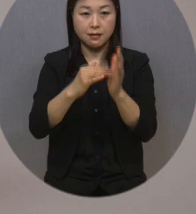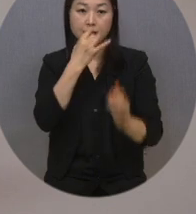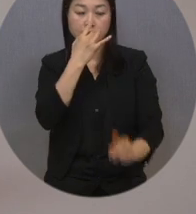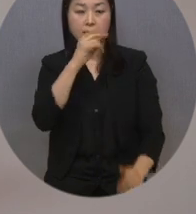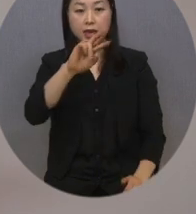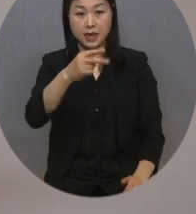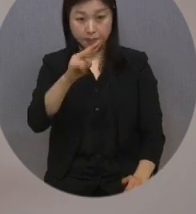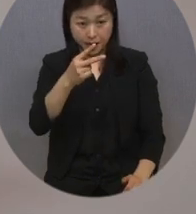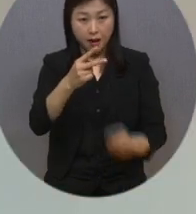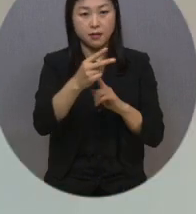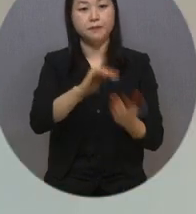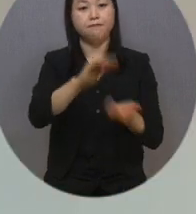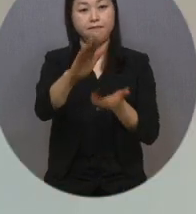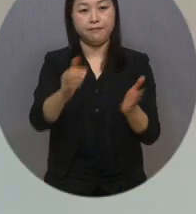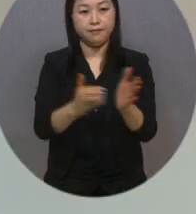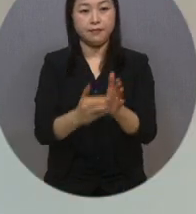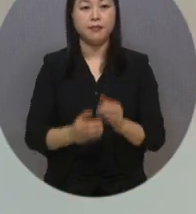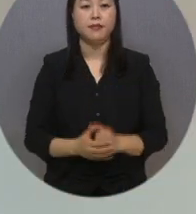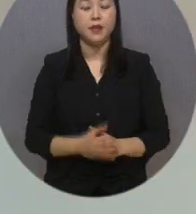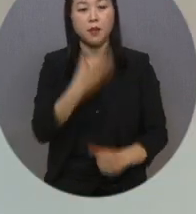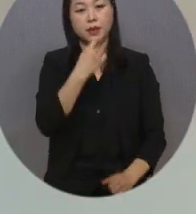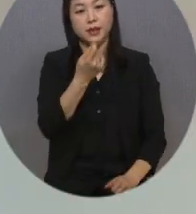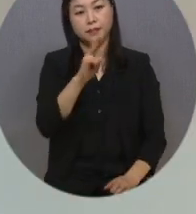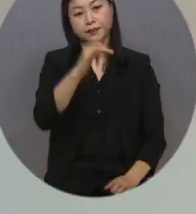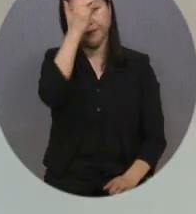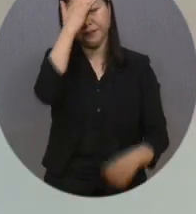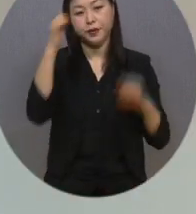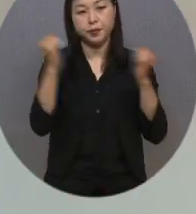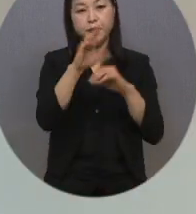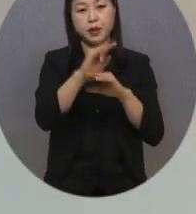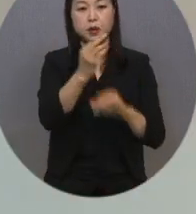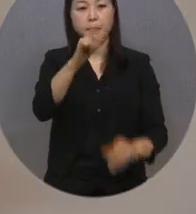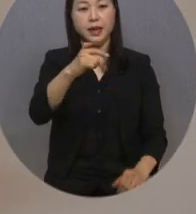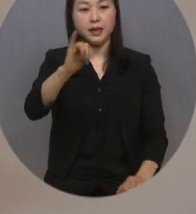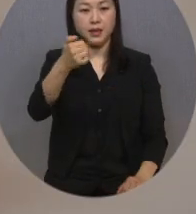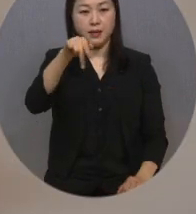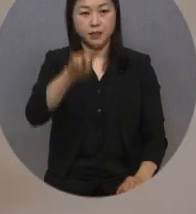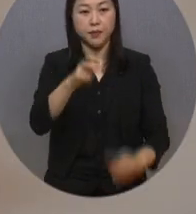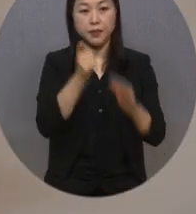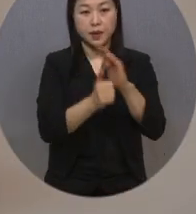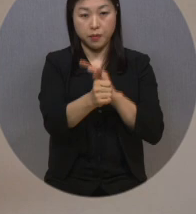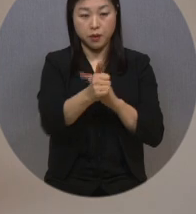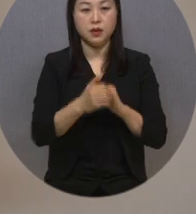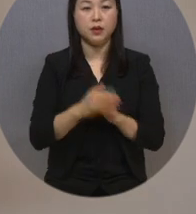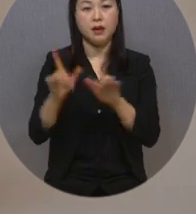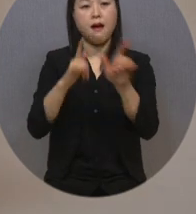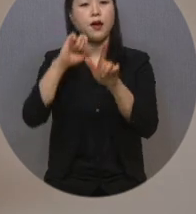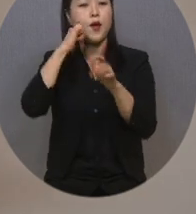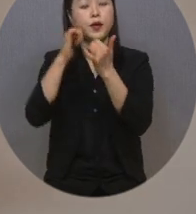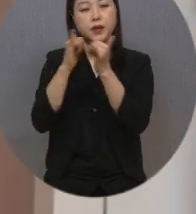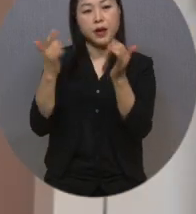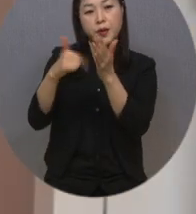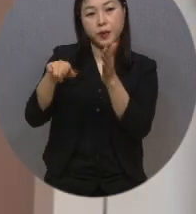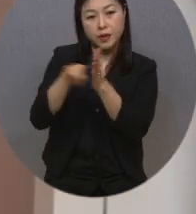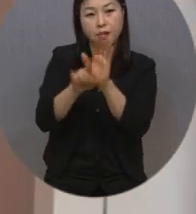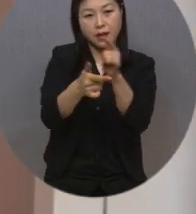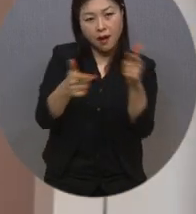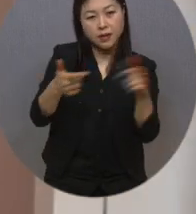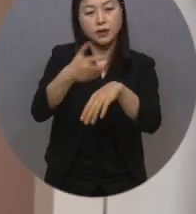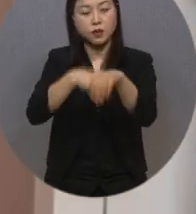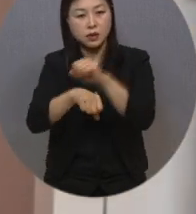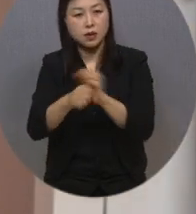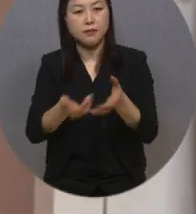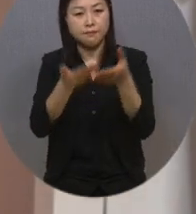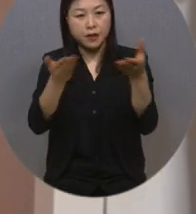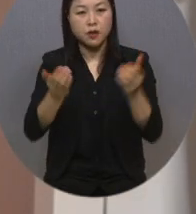200포대를 전달했습니다. 복지TV 충북방송 박기범 대표는 소외계층을 위하여 보다 다양하고 적극적인